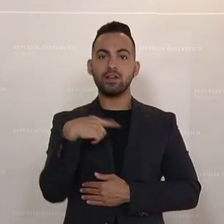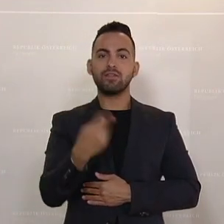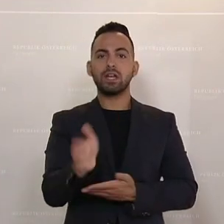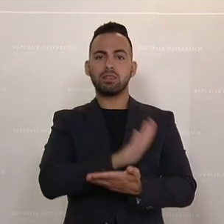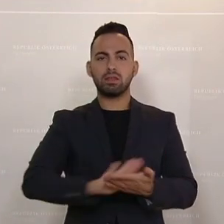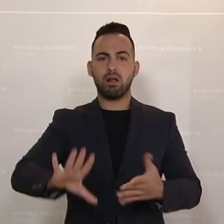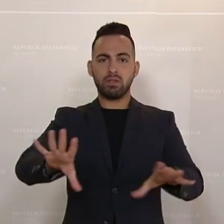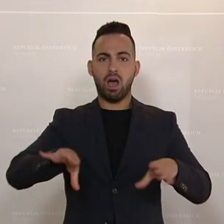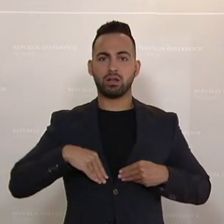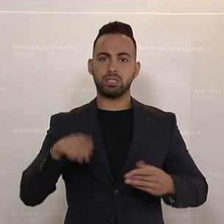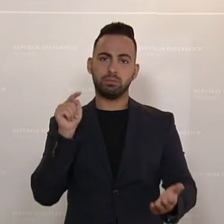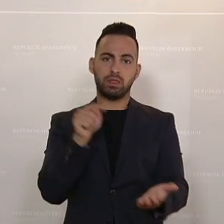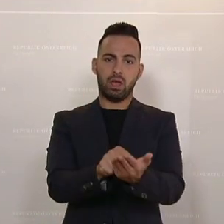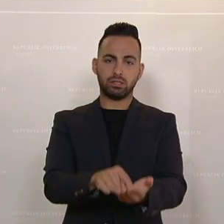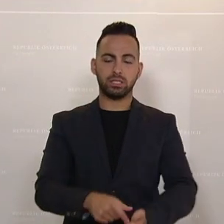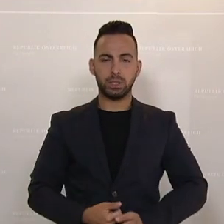tolerieren.